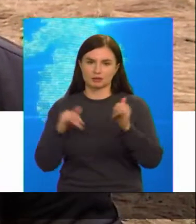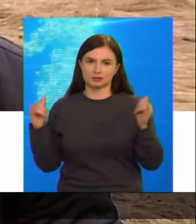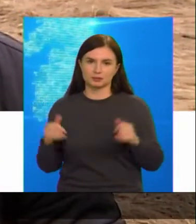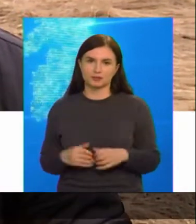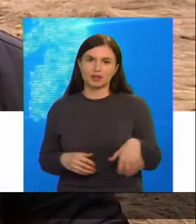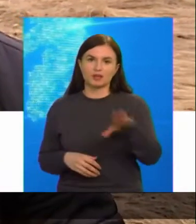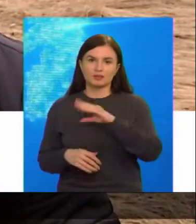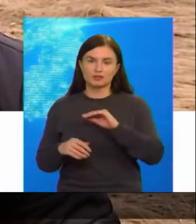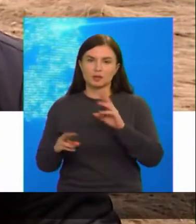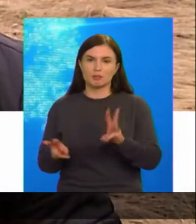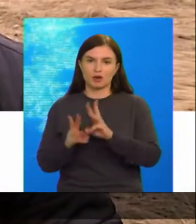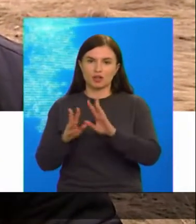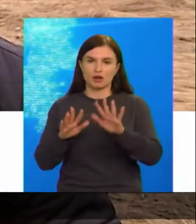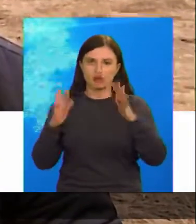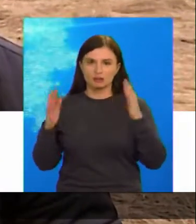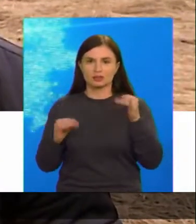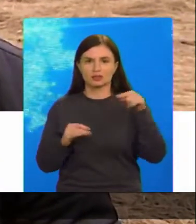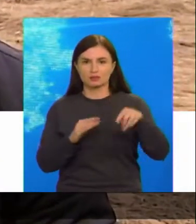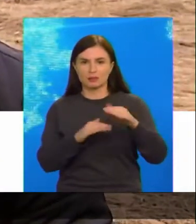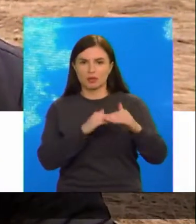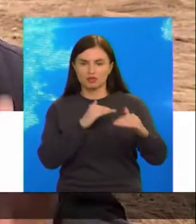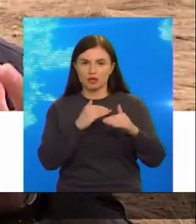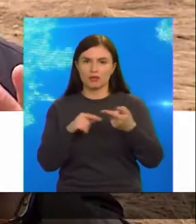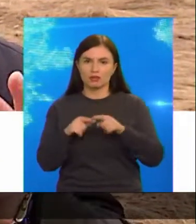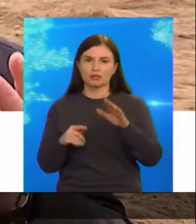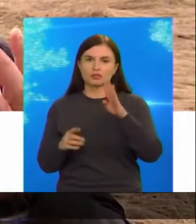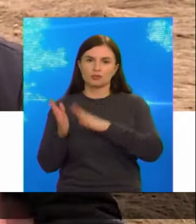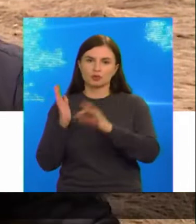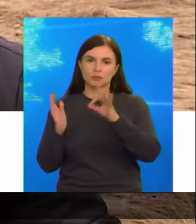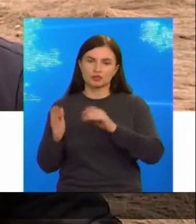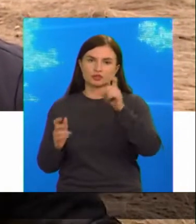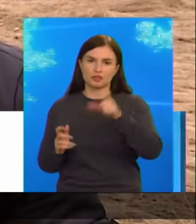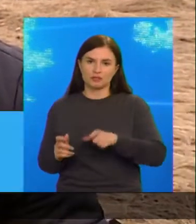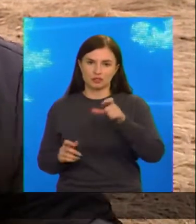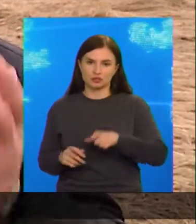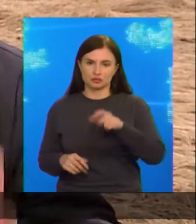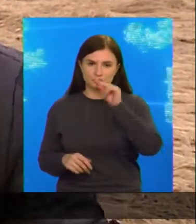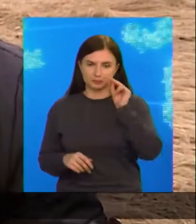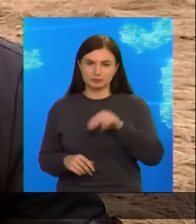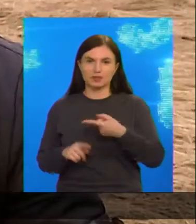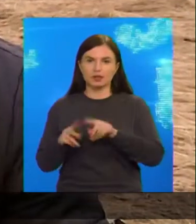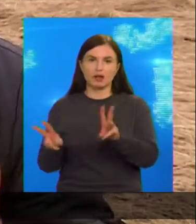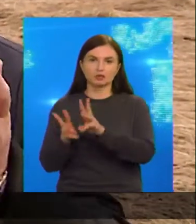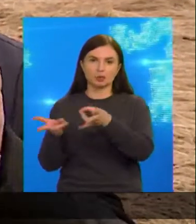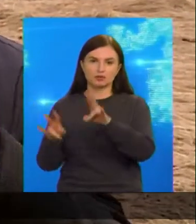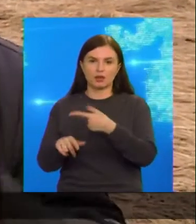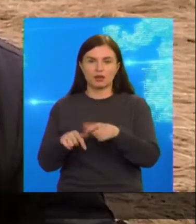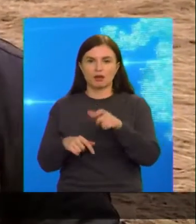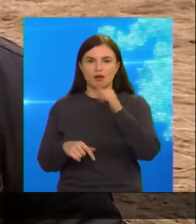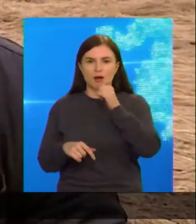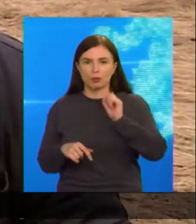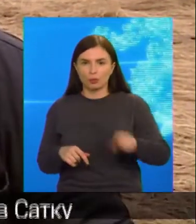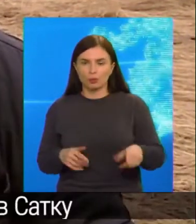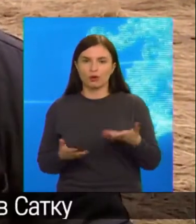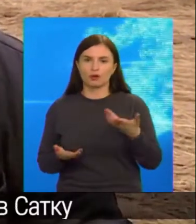лесные, и ландшафтные, 99% это человеческий фактор. Либо это оставили костер, либо это окурок, либо